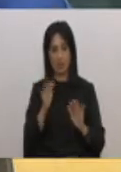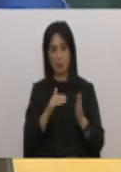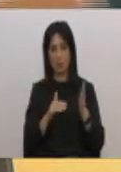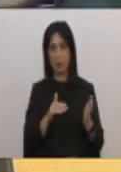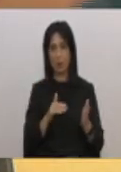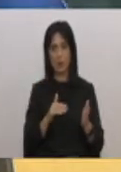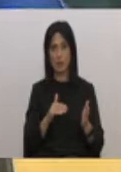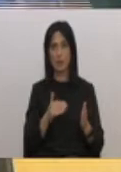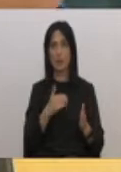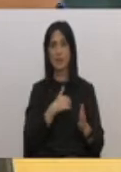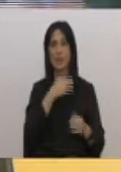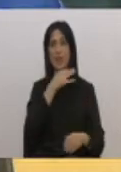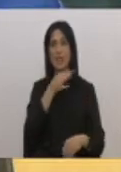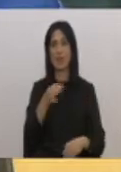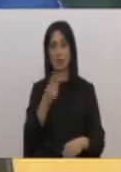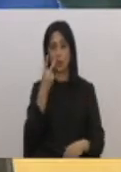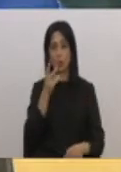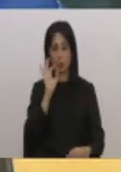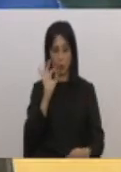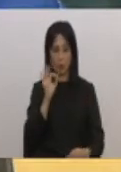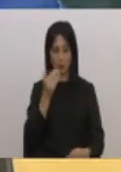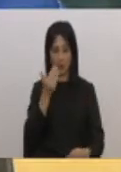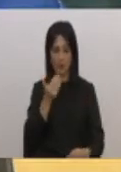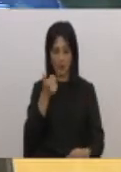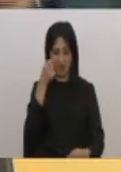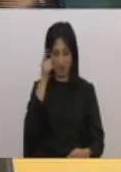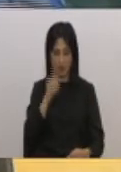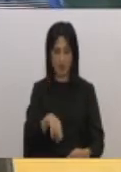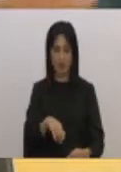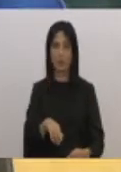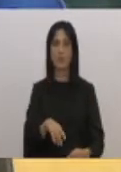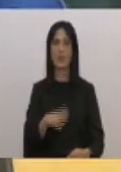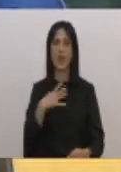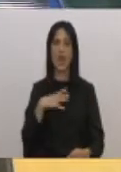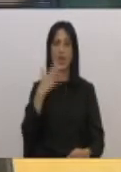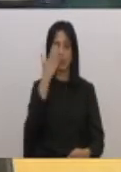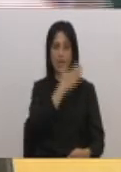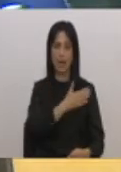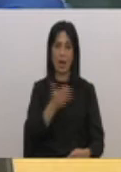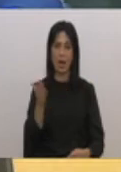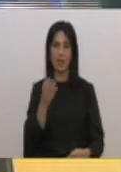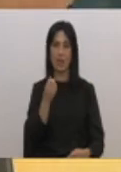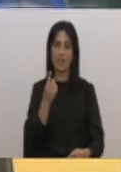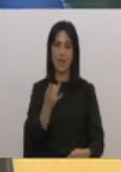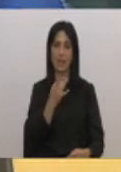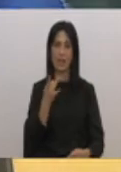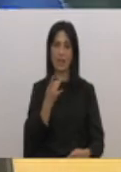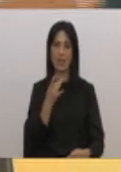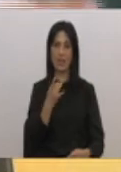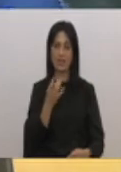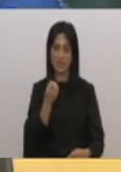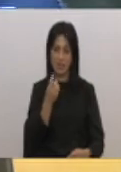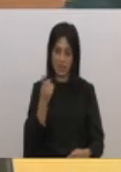მოძრაობას? მე მინდა გითხრათ, რომ 2 ოქტომბერს თქვენც კარგად მოგეხსენებათ, ქართველი ხალხი კიდევ ერთხელ